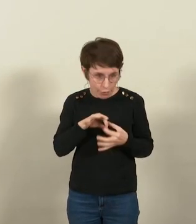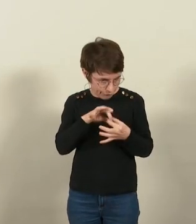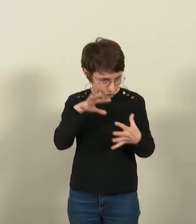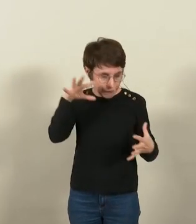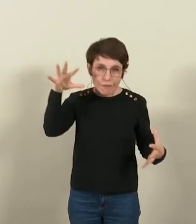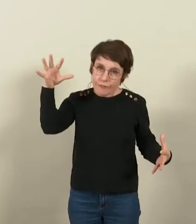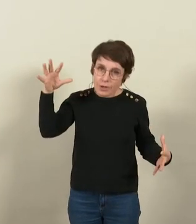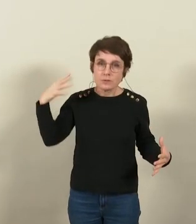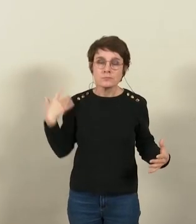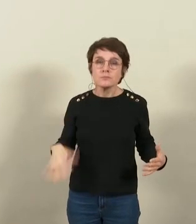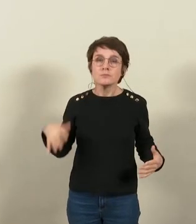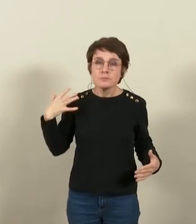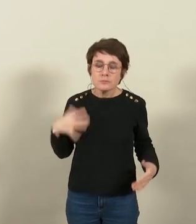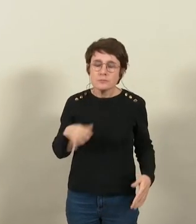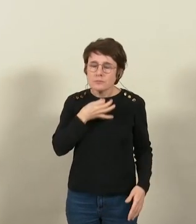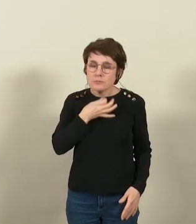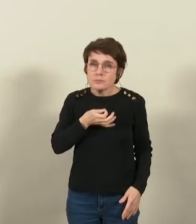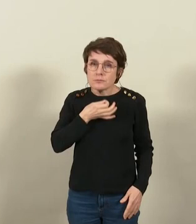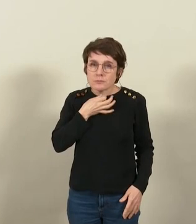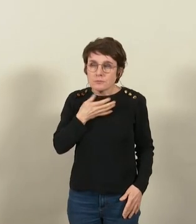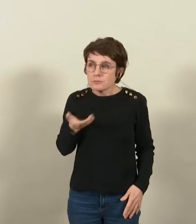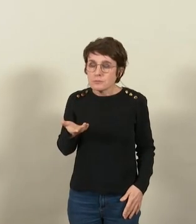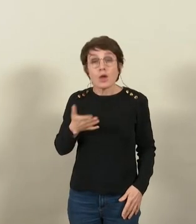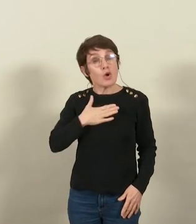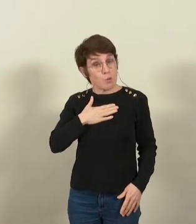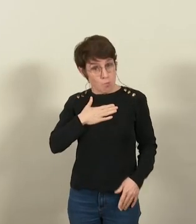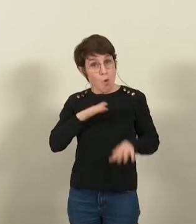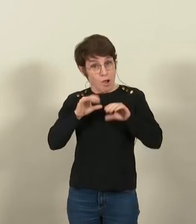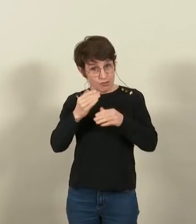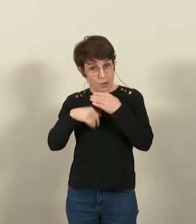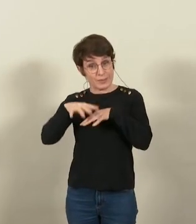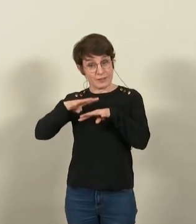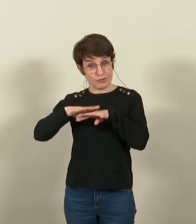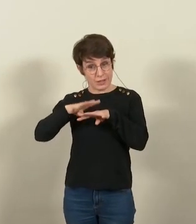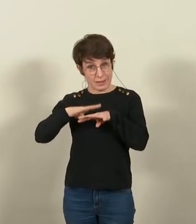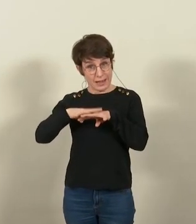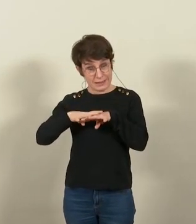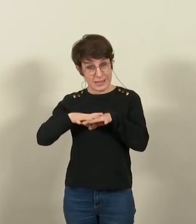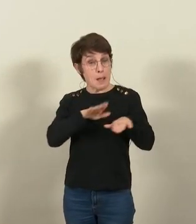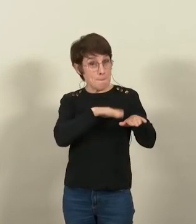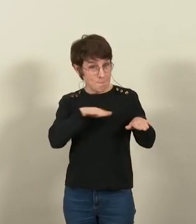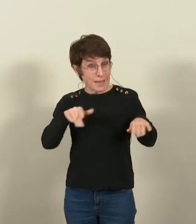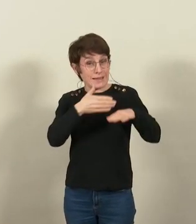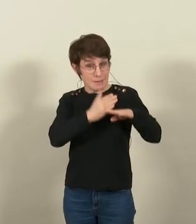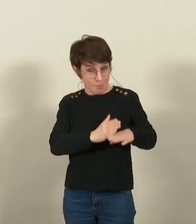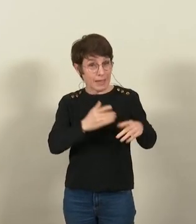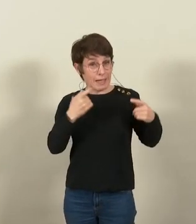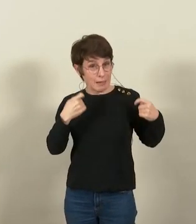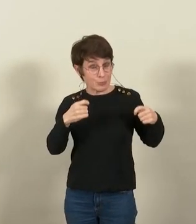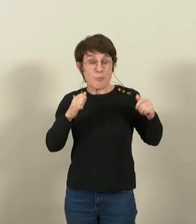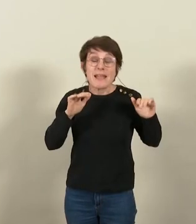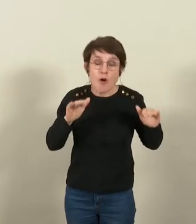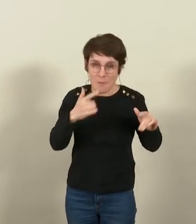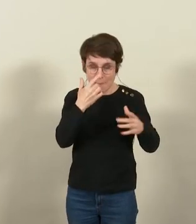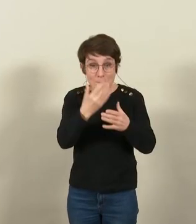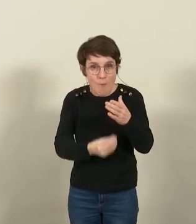écoutez ça nous interroge et pour vivre dans un quartier où justement pourtant le stationnement avait été prévu mais sous-dimensionné par